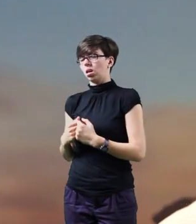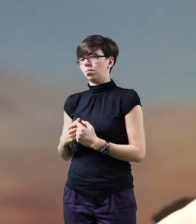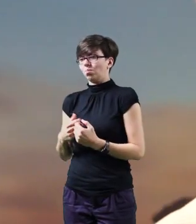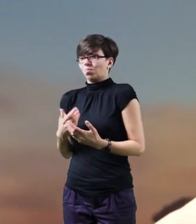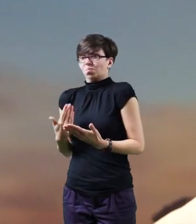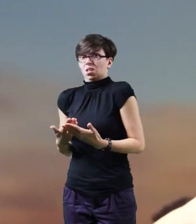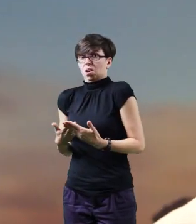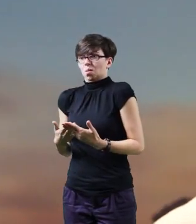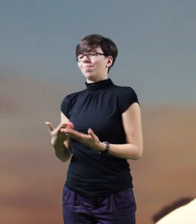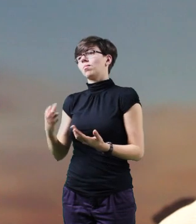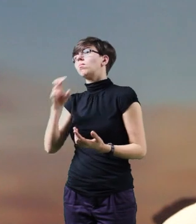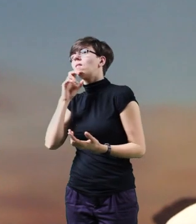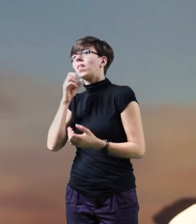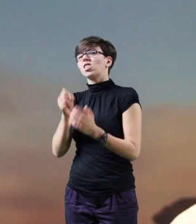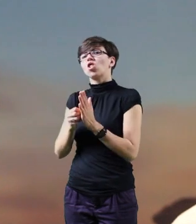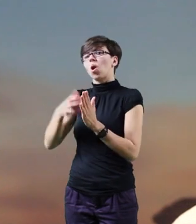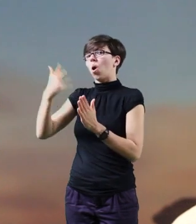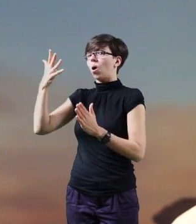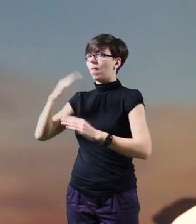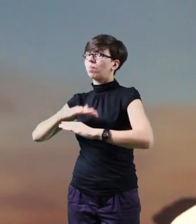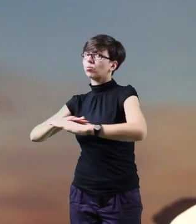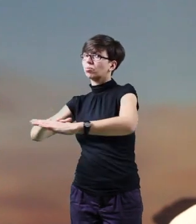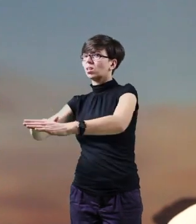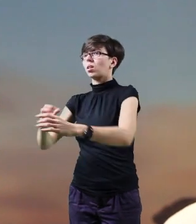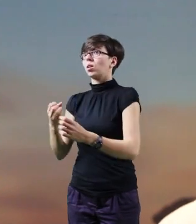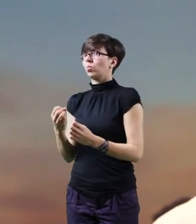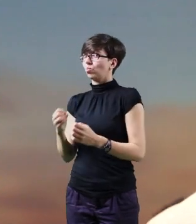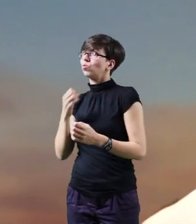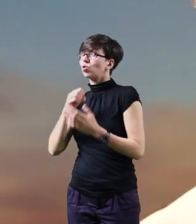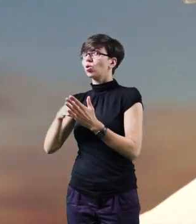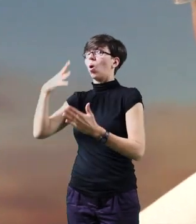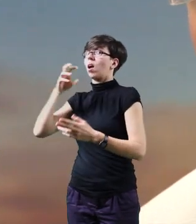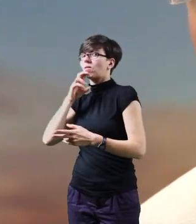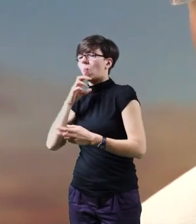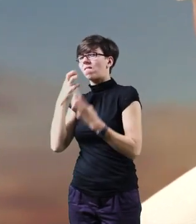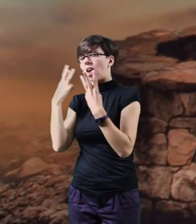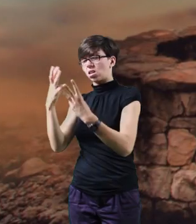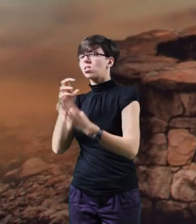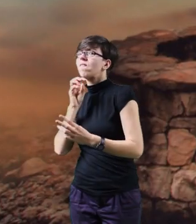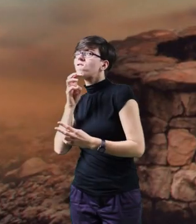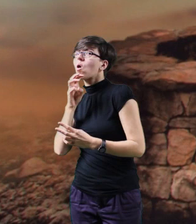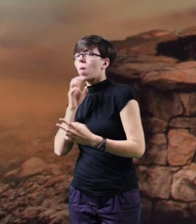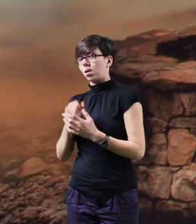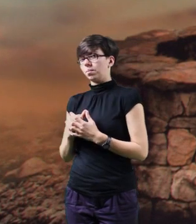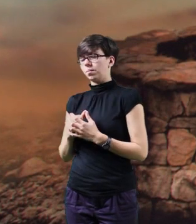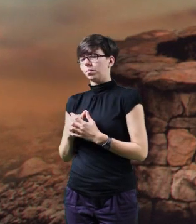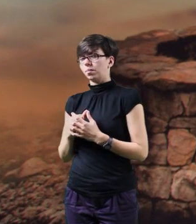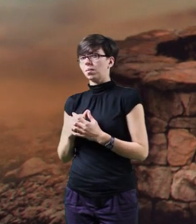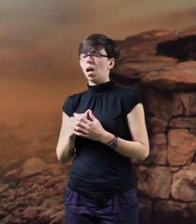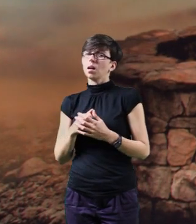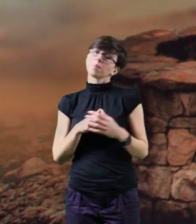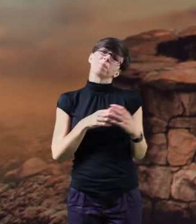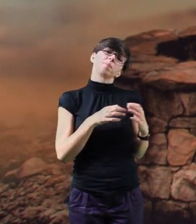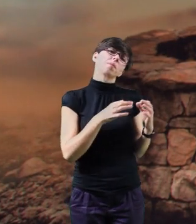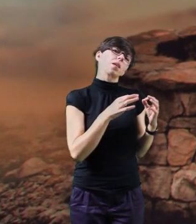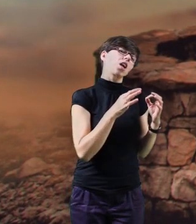było cenniejsze woda w piaszczystym Sychar czy znaczenie daru ojca Jakuba to